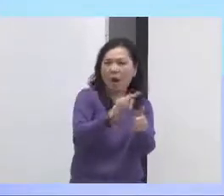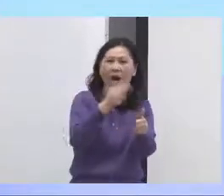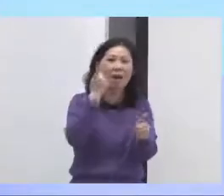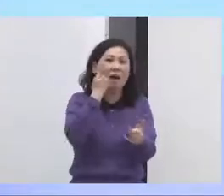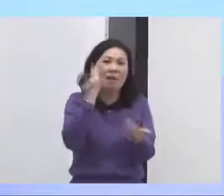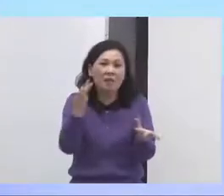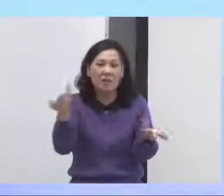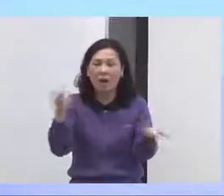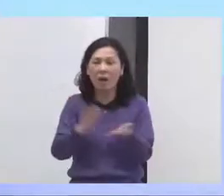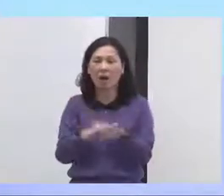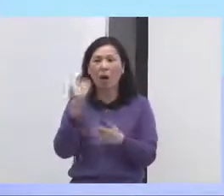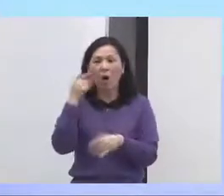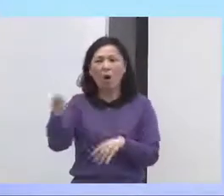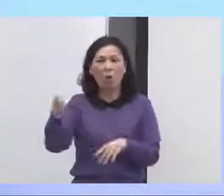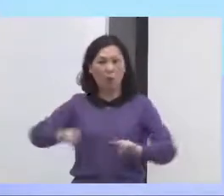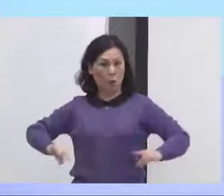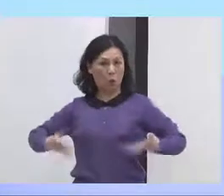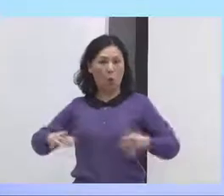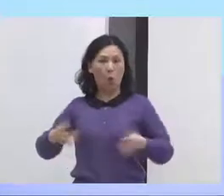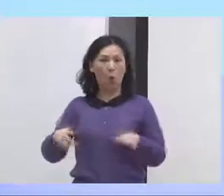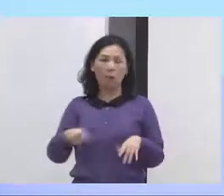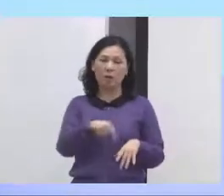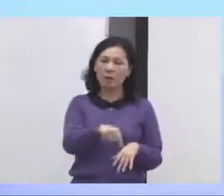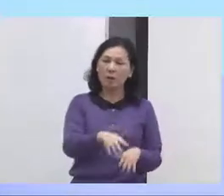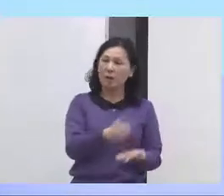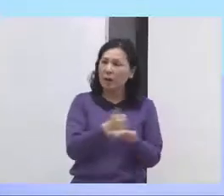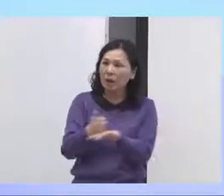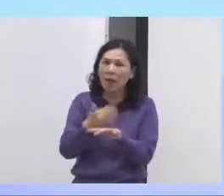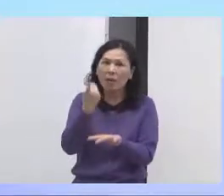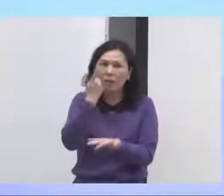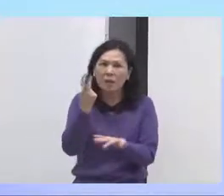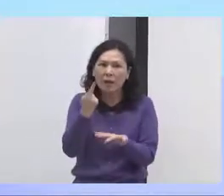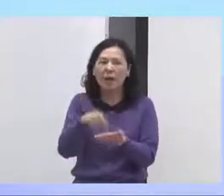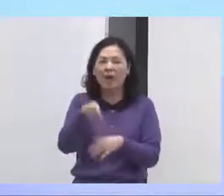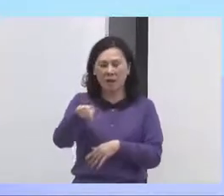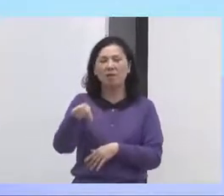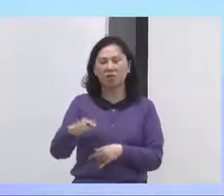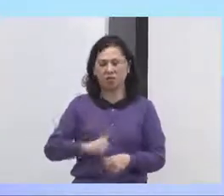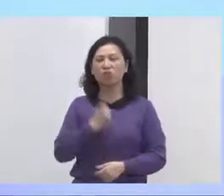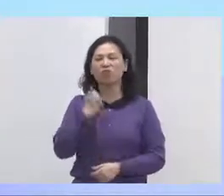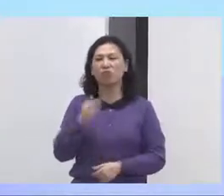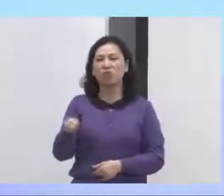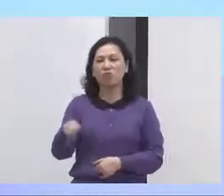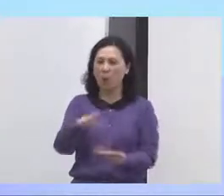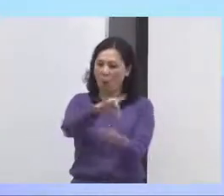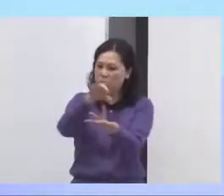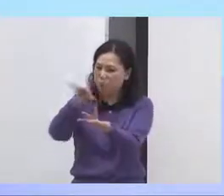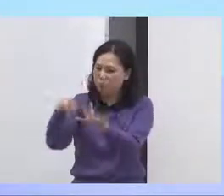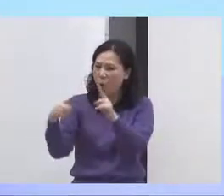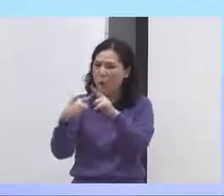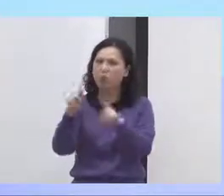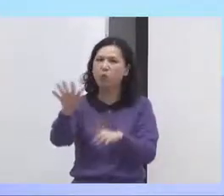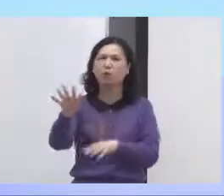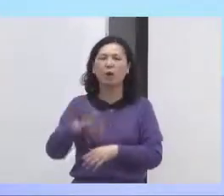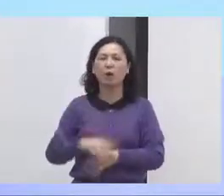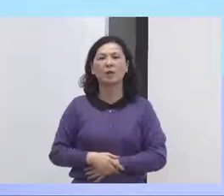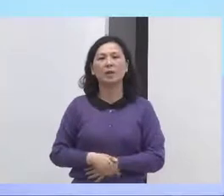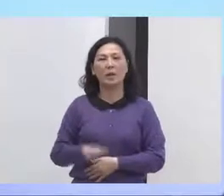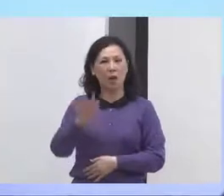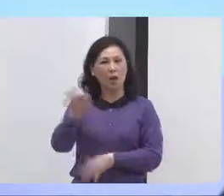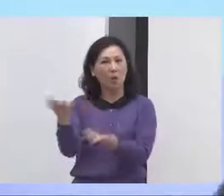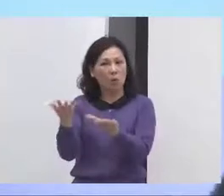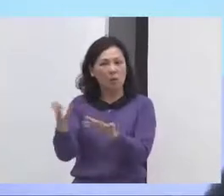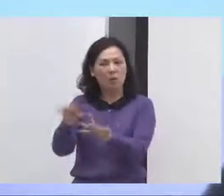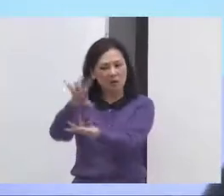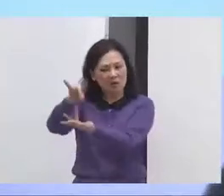议要邀请台湾居里宾的时候，要邀请谁？这件事情是排他的。 嗯，对。 OK， 所以就是有一些东西是排他的，所以我觉得这也是